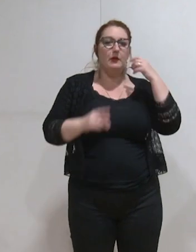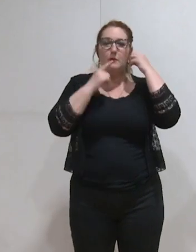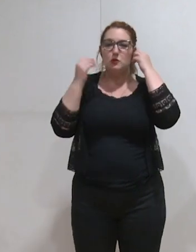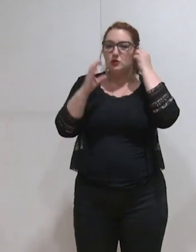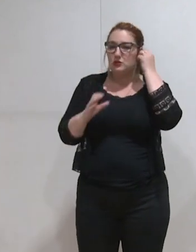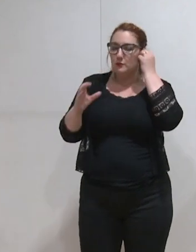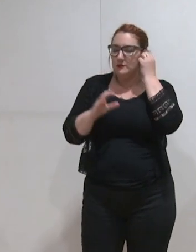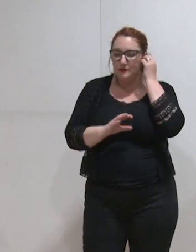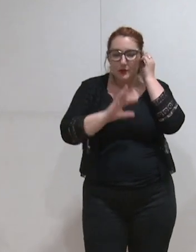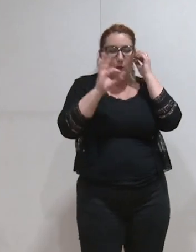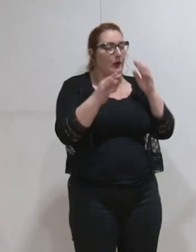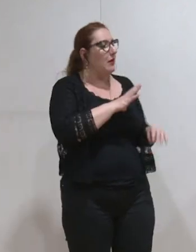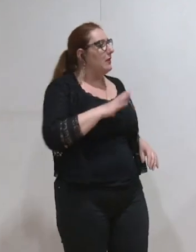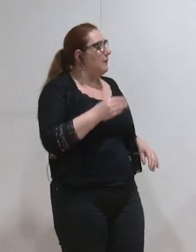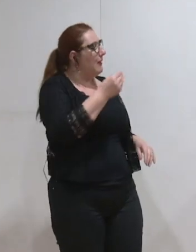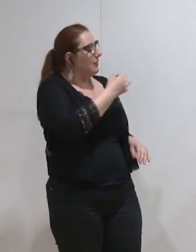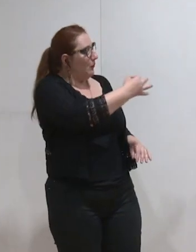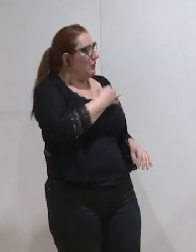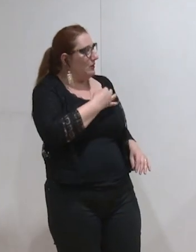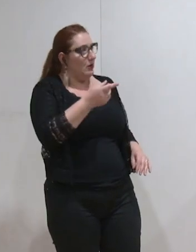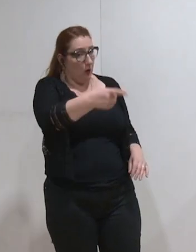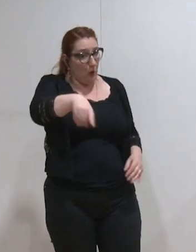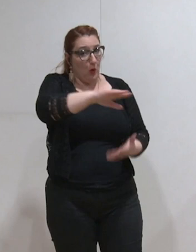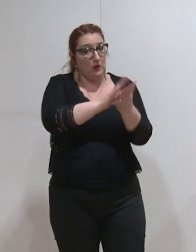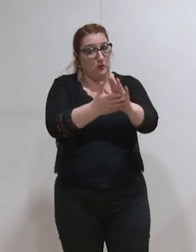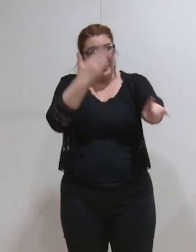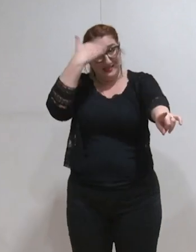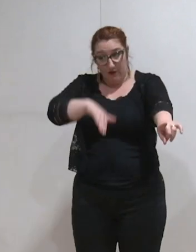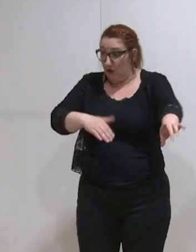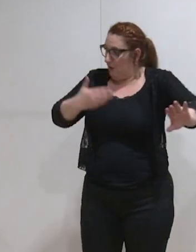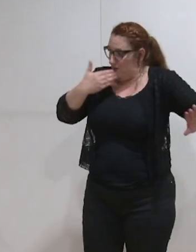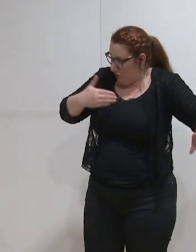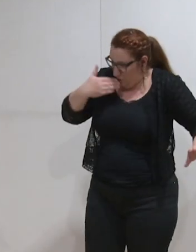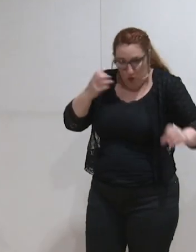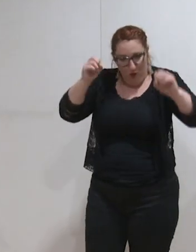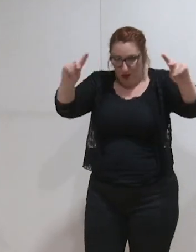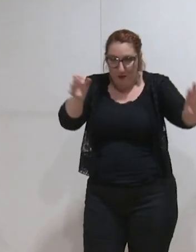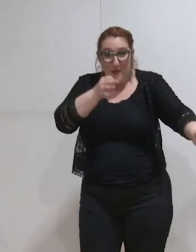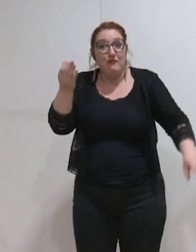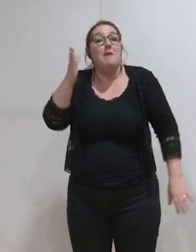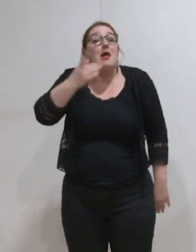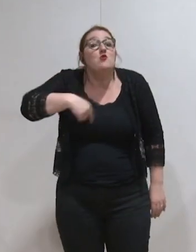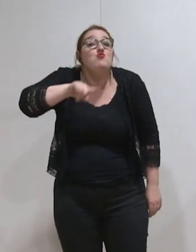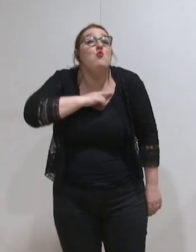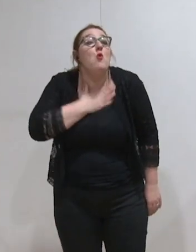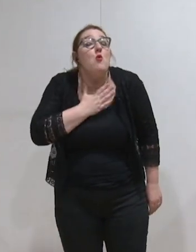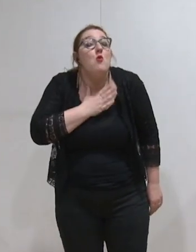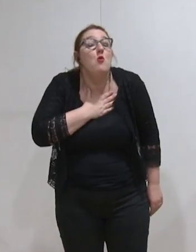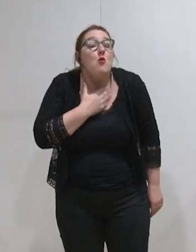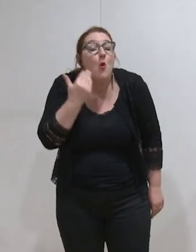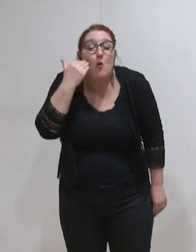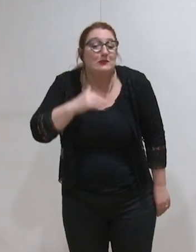donc madame Martin me dit que eux le savent tant mieux don don tact mais nous la seule chose que nous